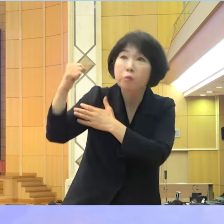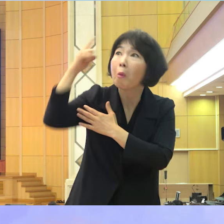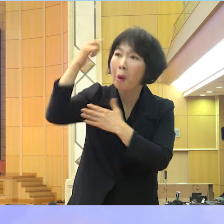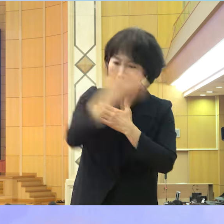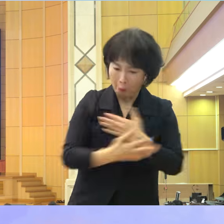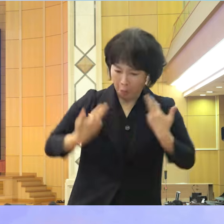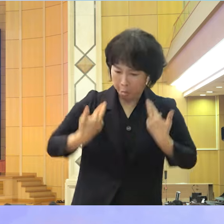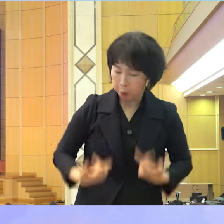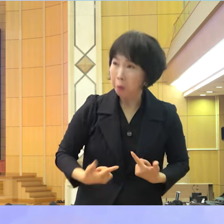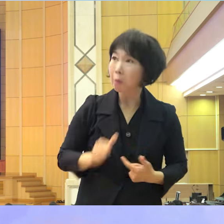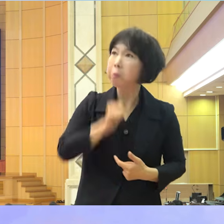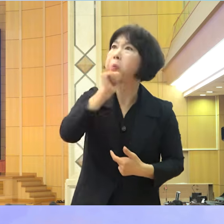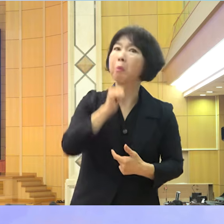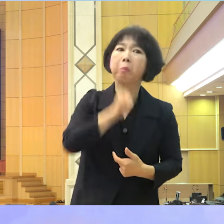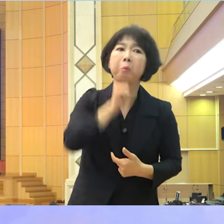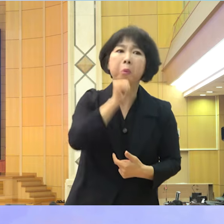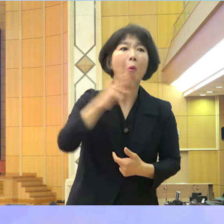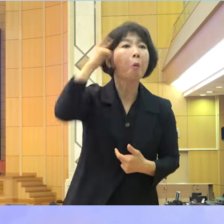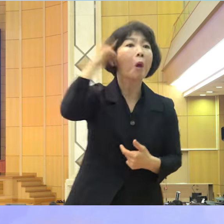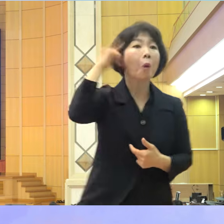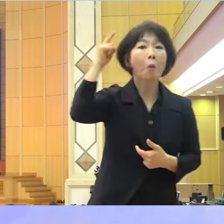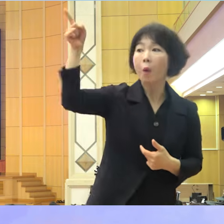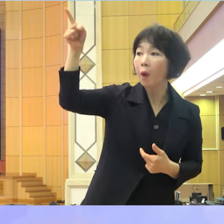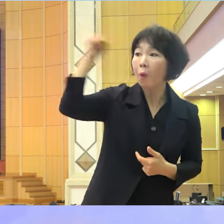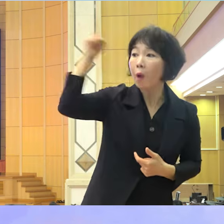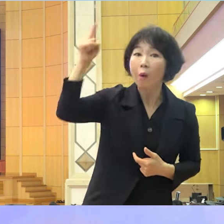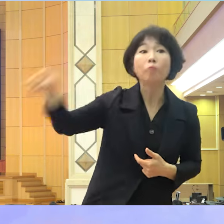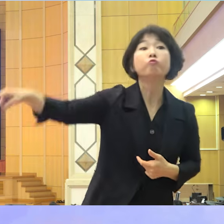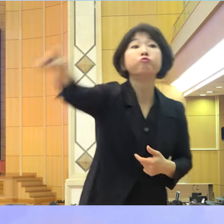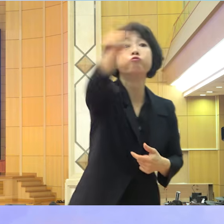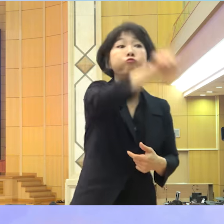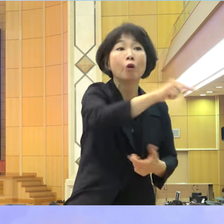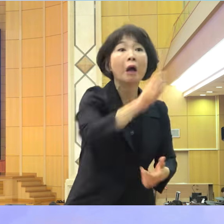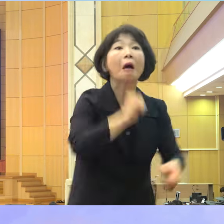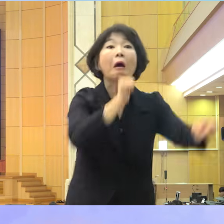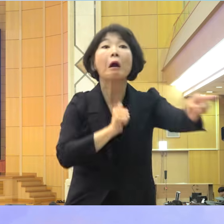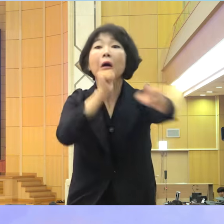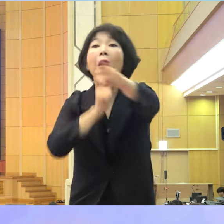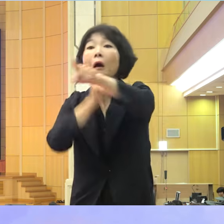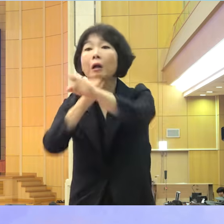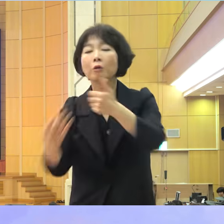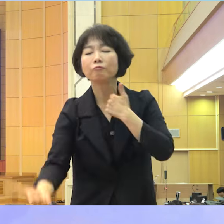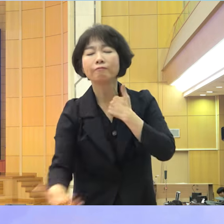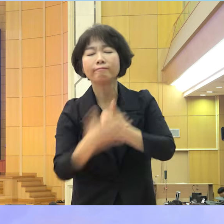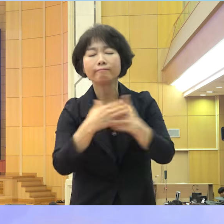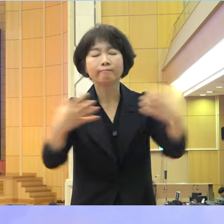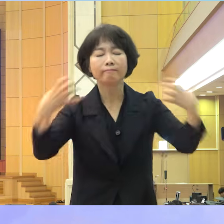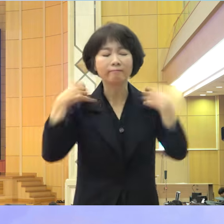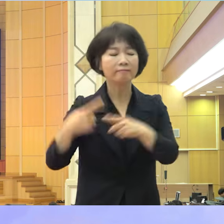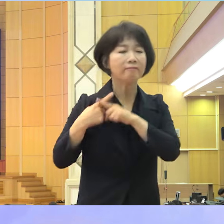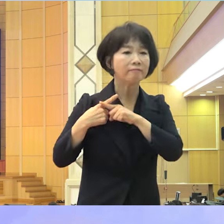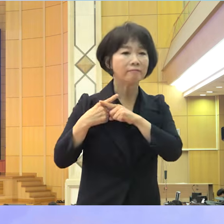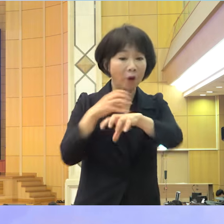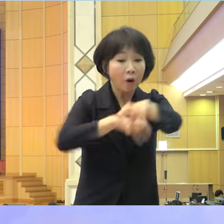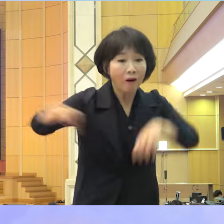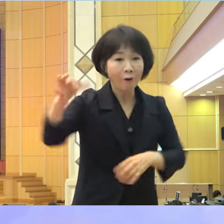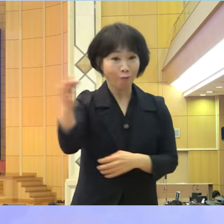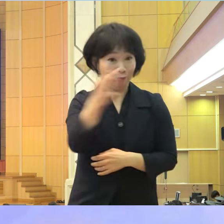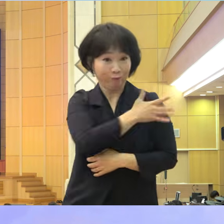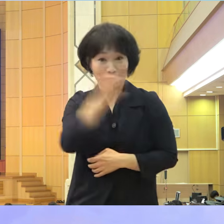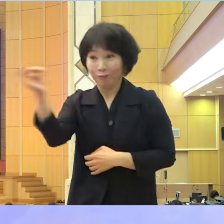때문에 물로 포도주 되게도 하시고, 소위 말하면 볼떡 5개 물고기 2마리로 5,000명을 먹고도